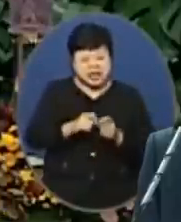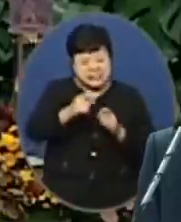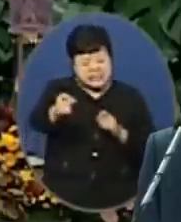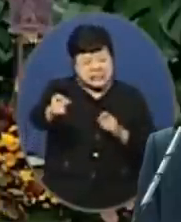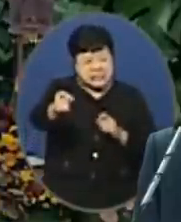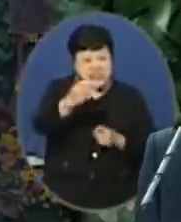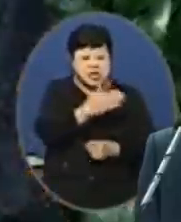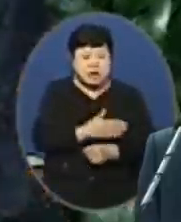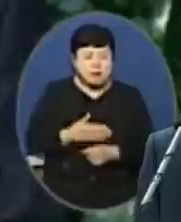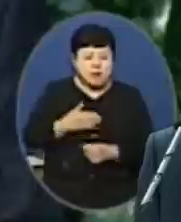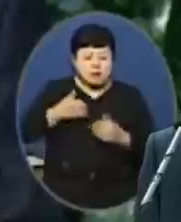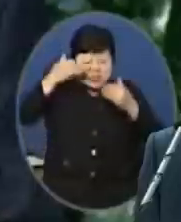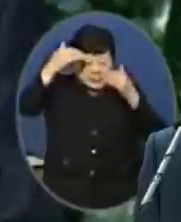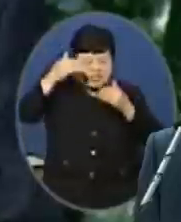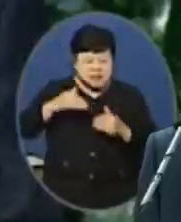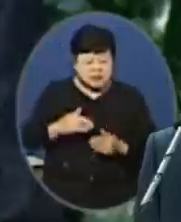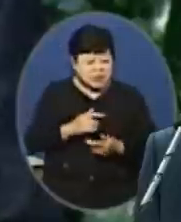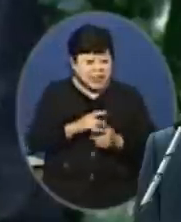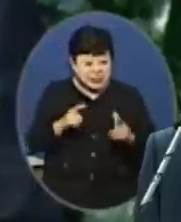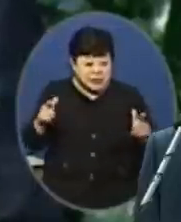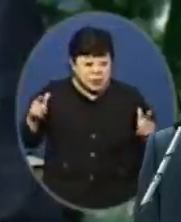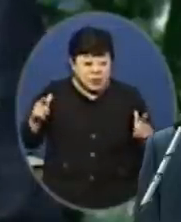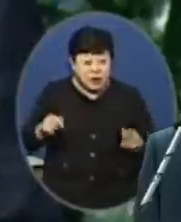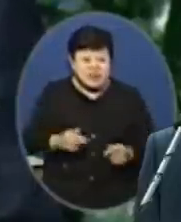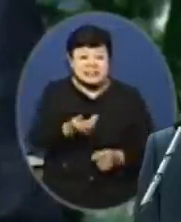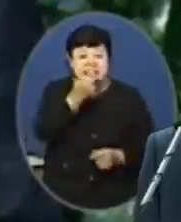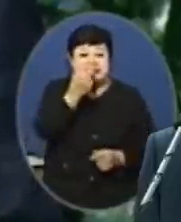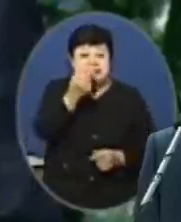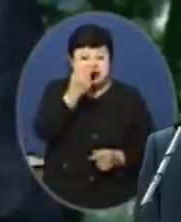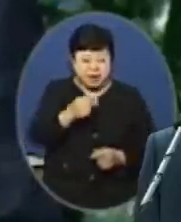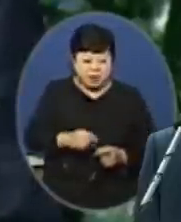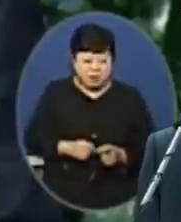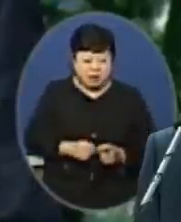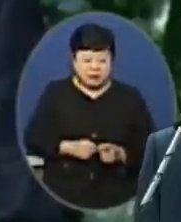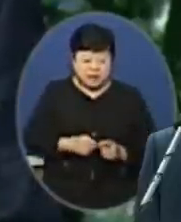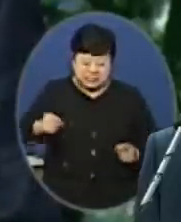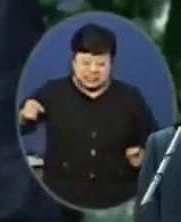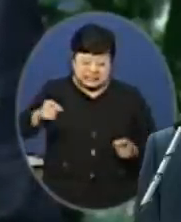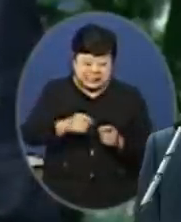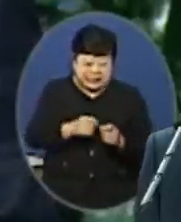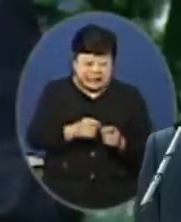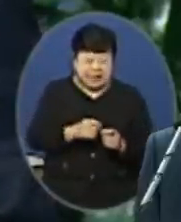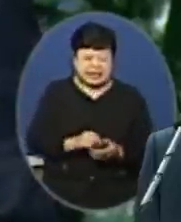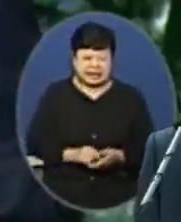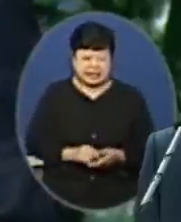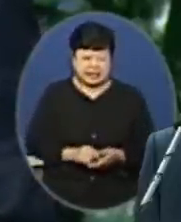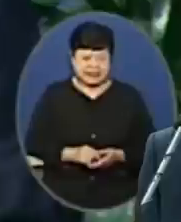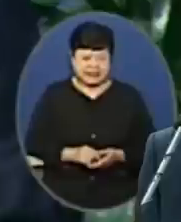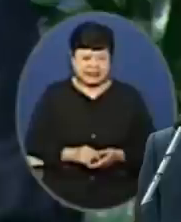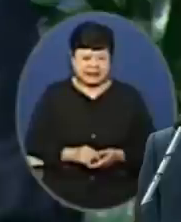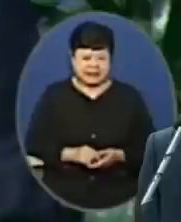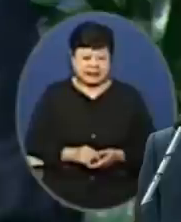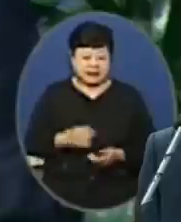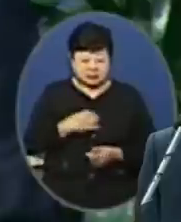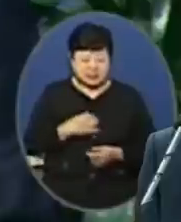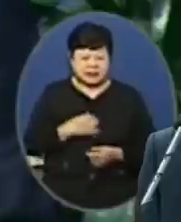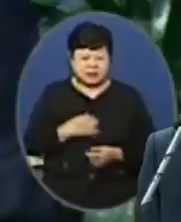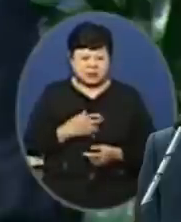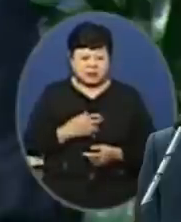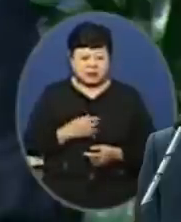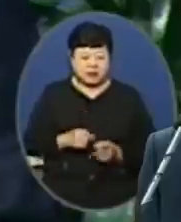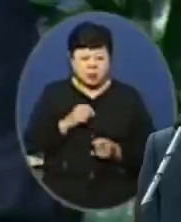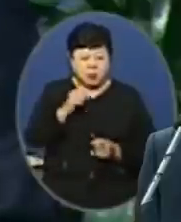것입니다. 육신의 키의 크고 적은 것보다는 우리가 길게 사느냐 짧게 사느냐의 생명의 키를 말하는